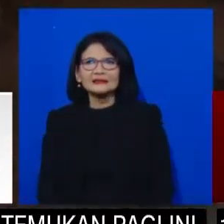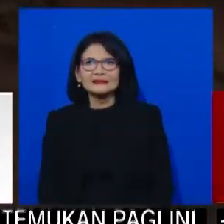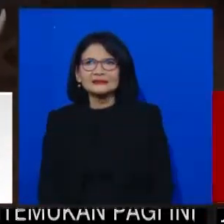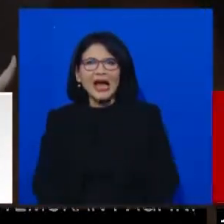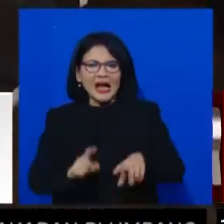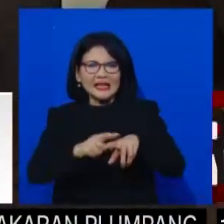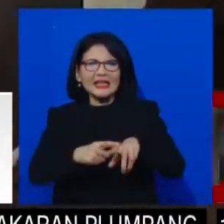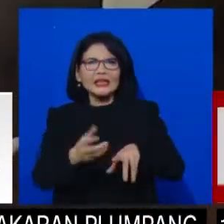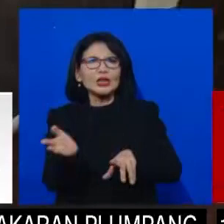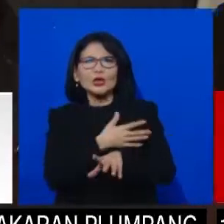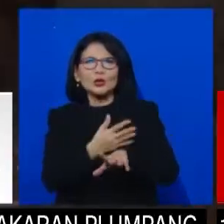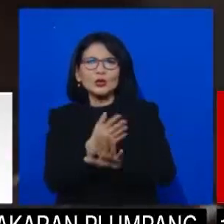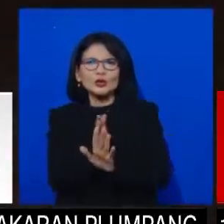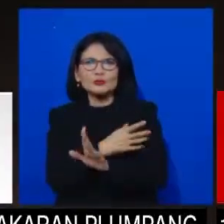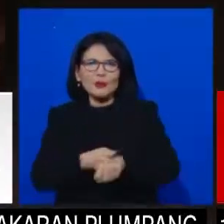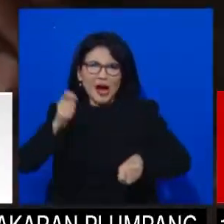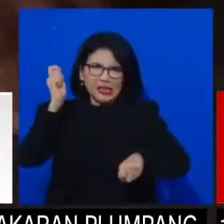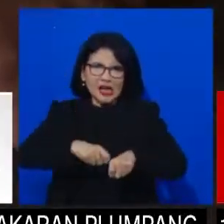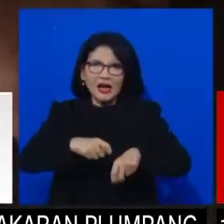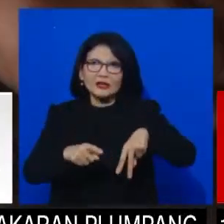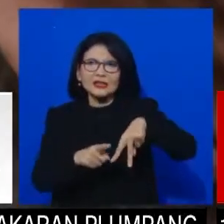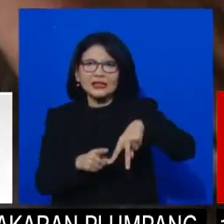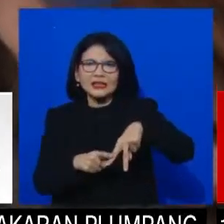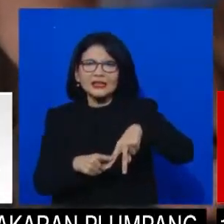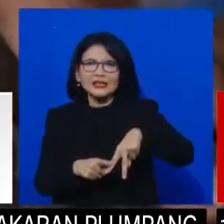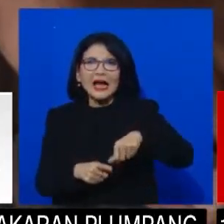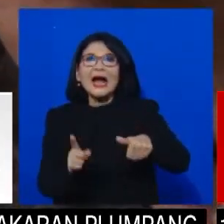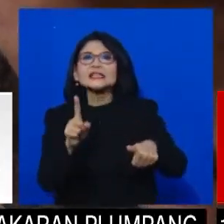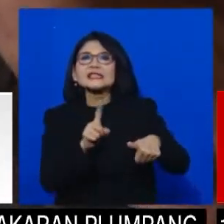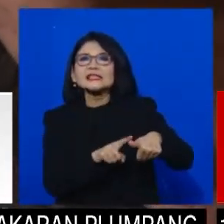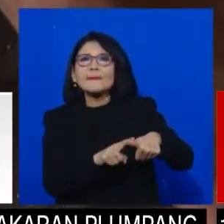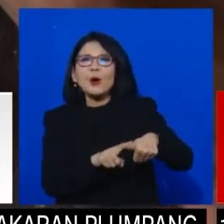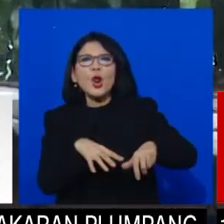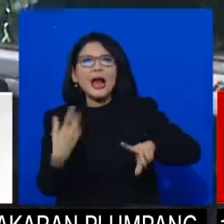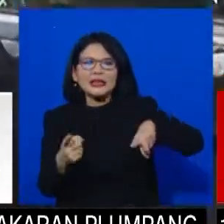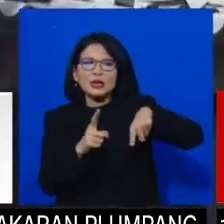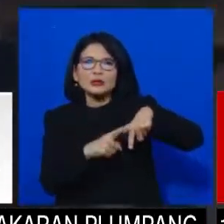Iya, semuanya. Kalau nggak ini. Kalau nggak kena jempol, kena? Telunjuk.